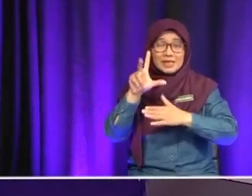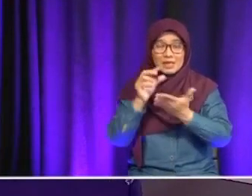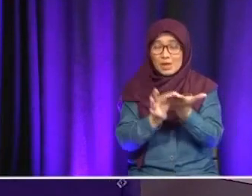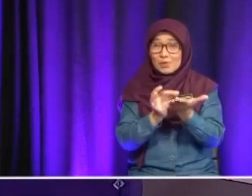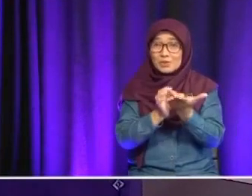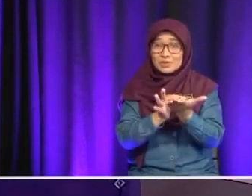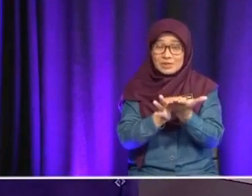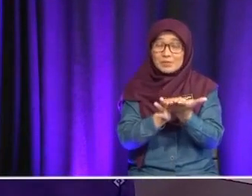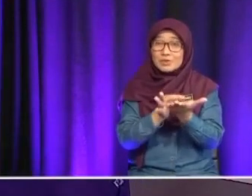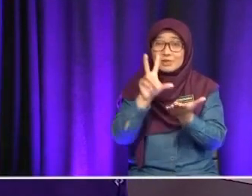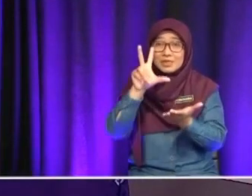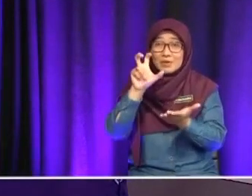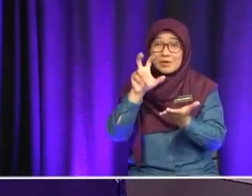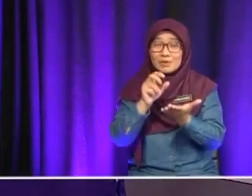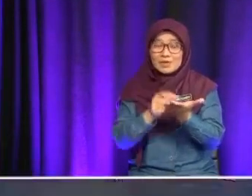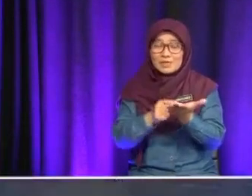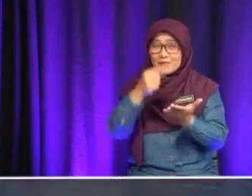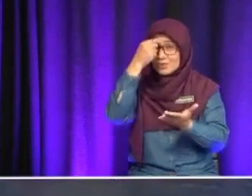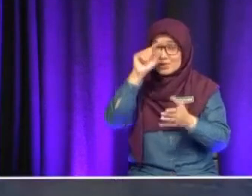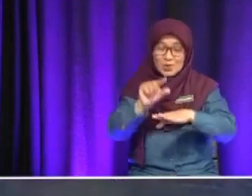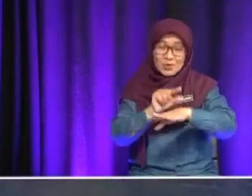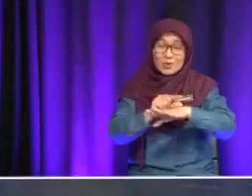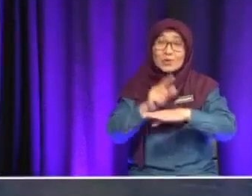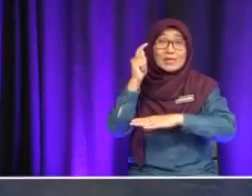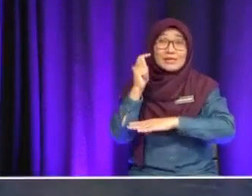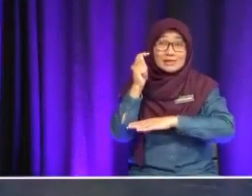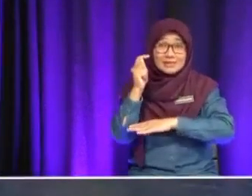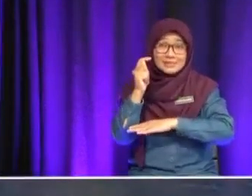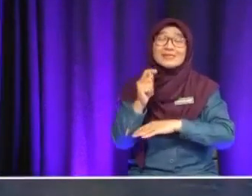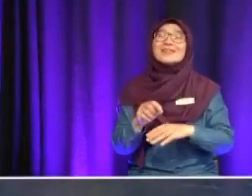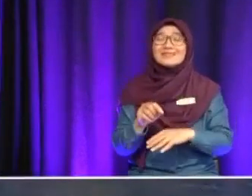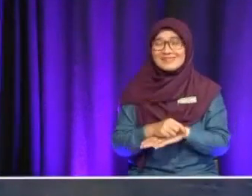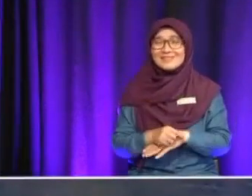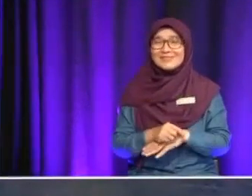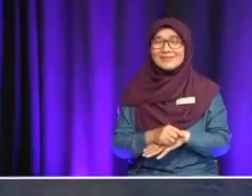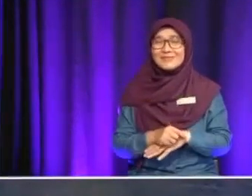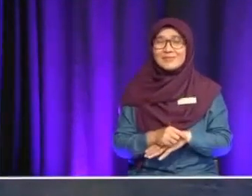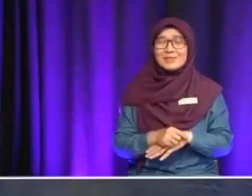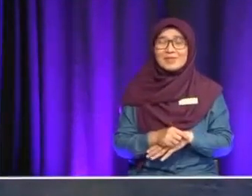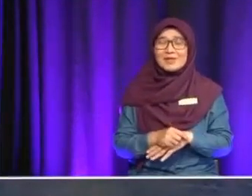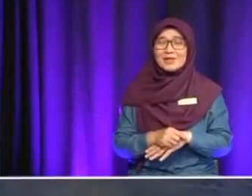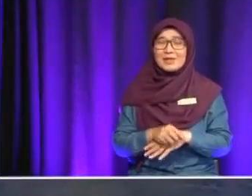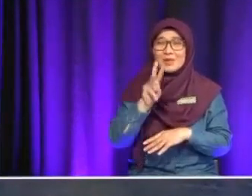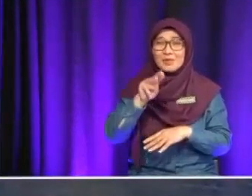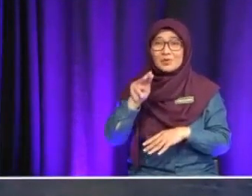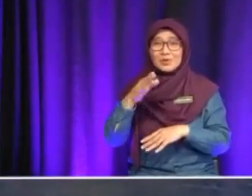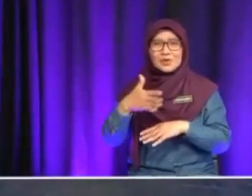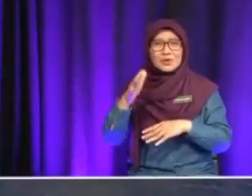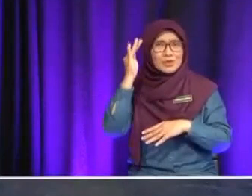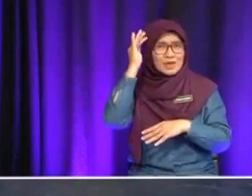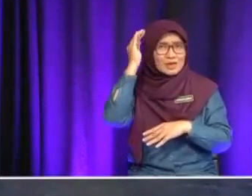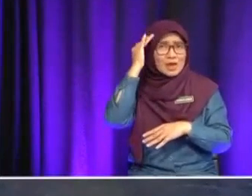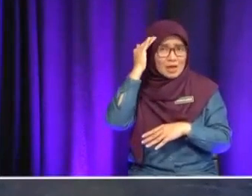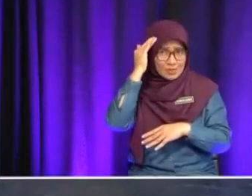Okey, jadi okey Ustazah, saya rasa kita nampak murid-murid kita faham dan jelas berkaitan dengan dua akad